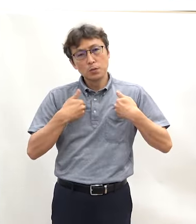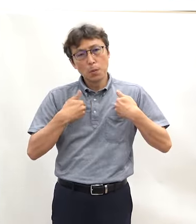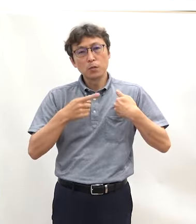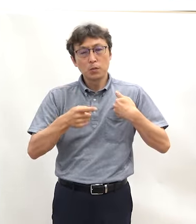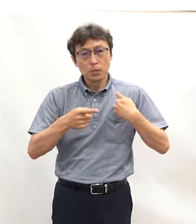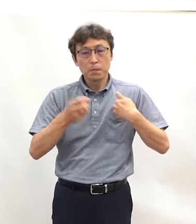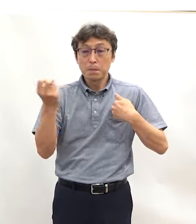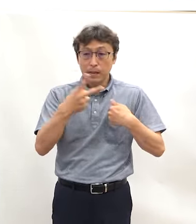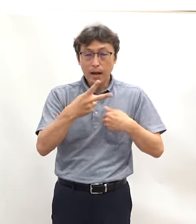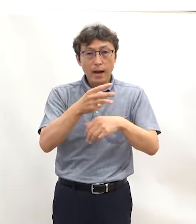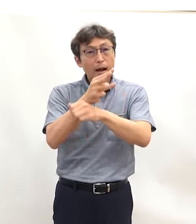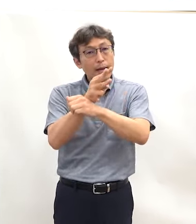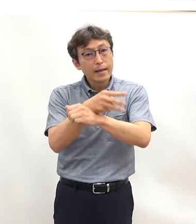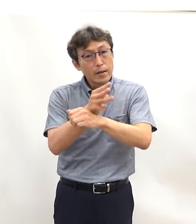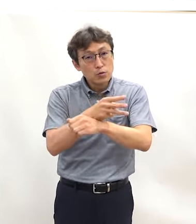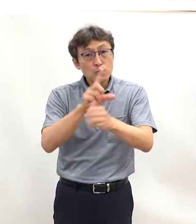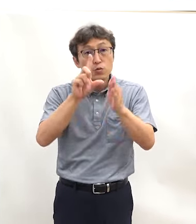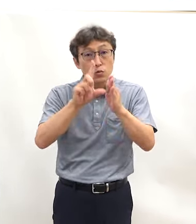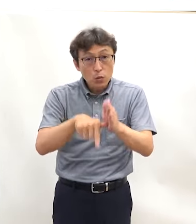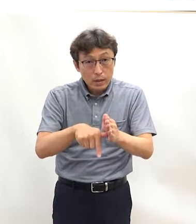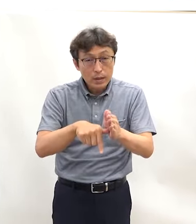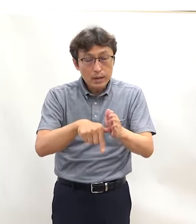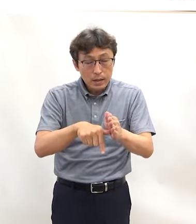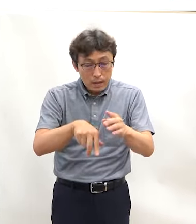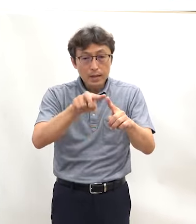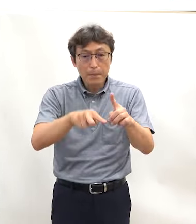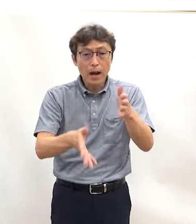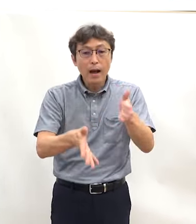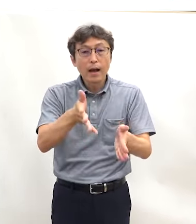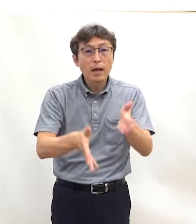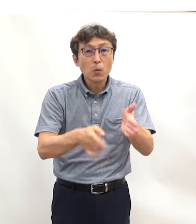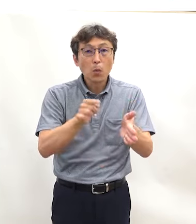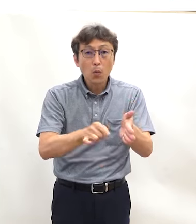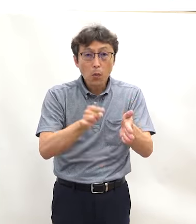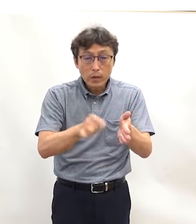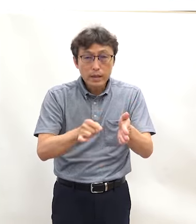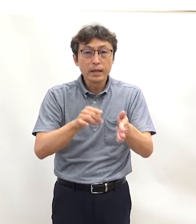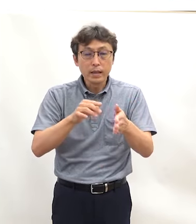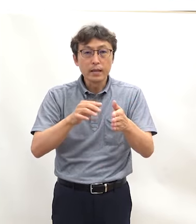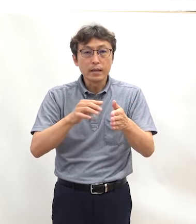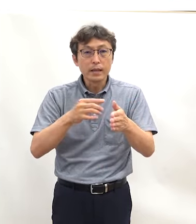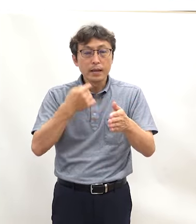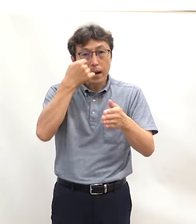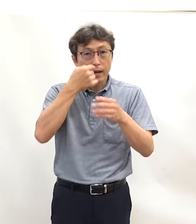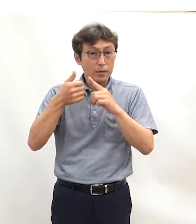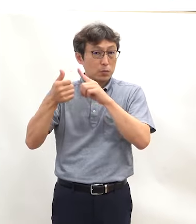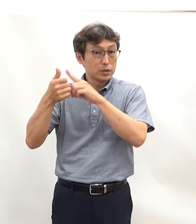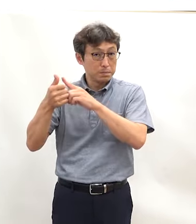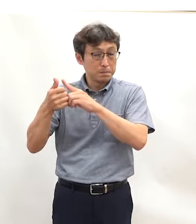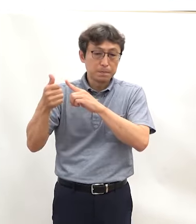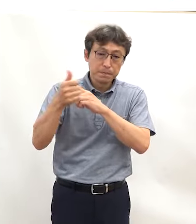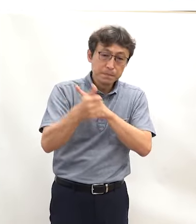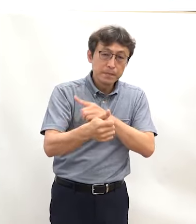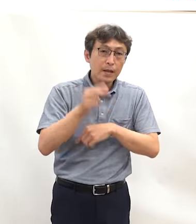ので、その点では受け入れやすい職場の一つだろうというふうに思っています。そして、今も